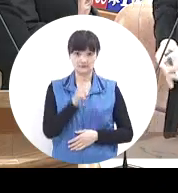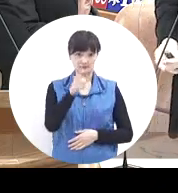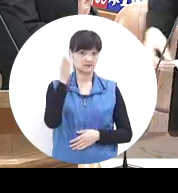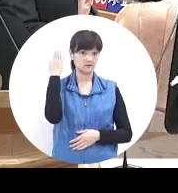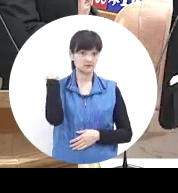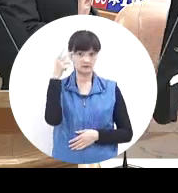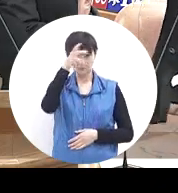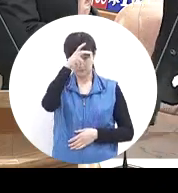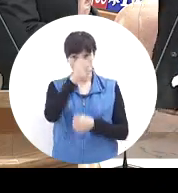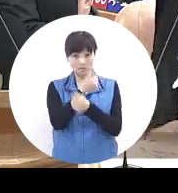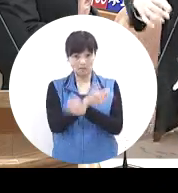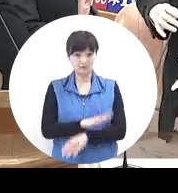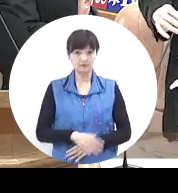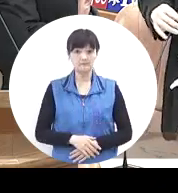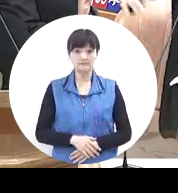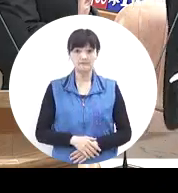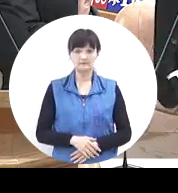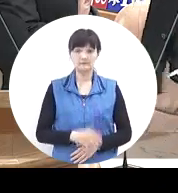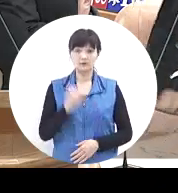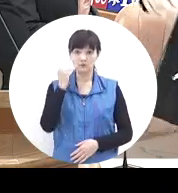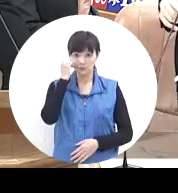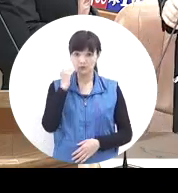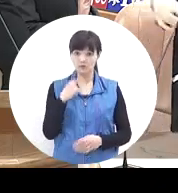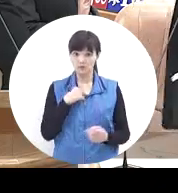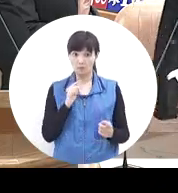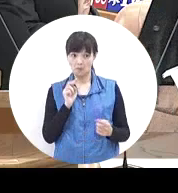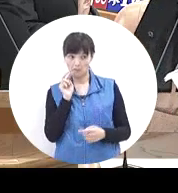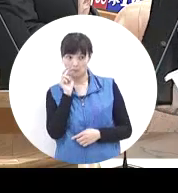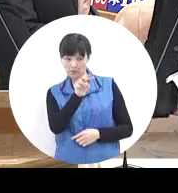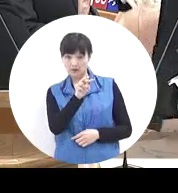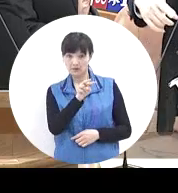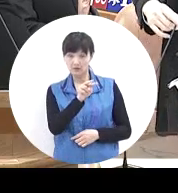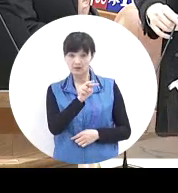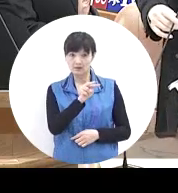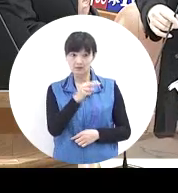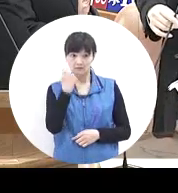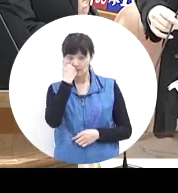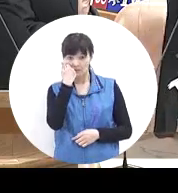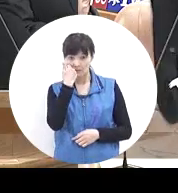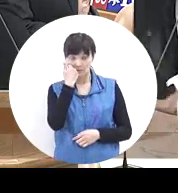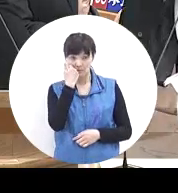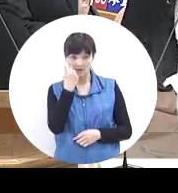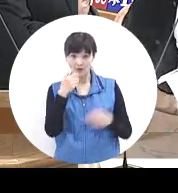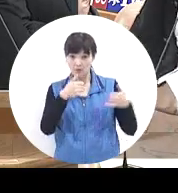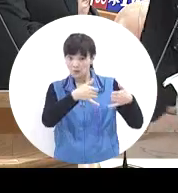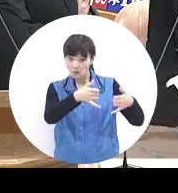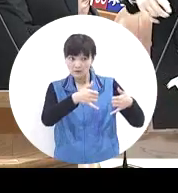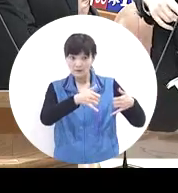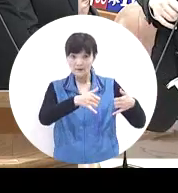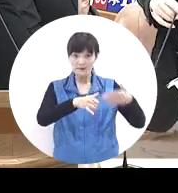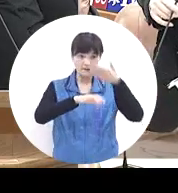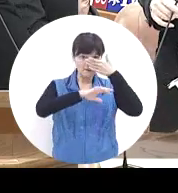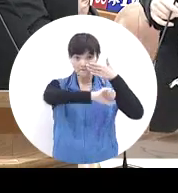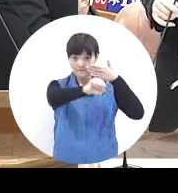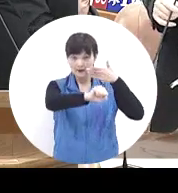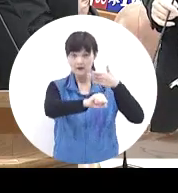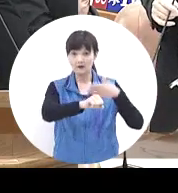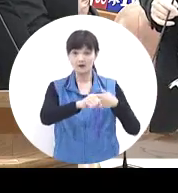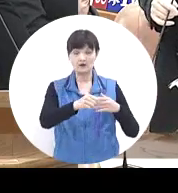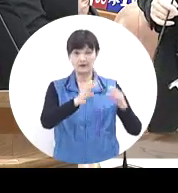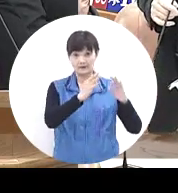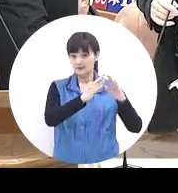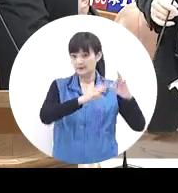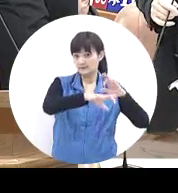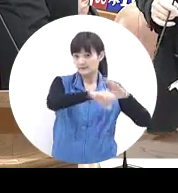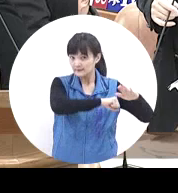身哦。这个如果我们遇到当街抢劫，一定是列为重大刑犯嘛，对不对？抢银行这个抢劫应该列为这个重大